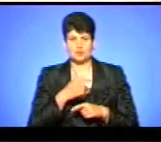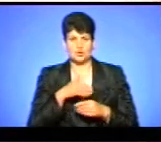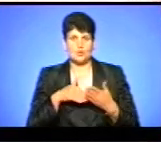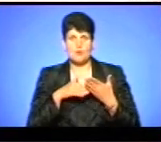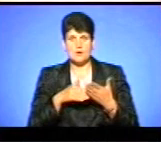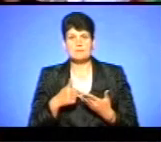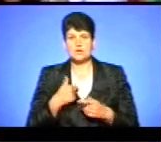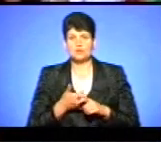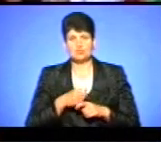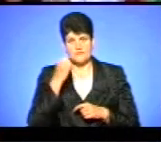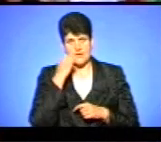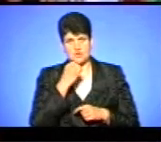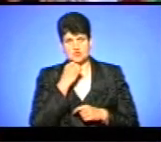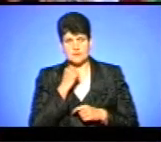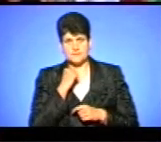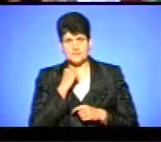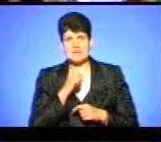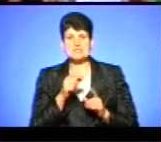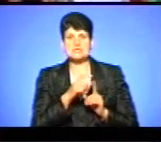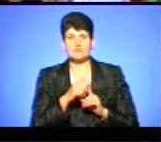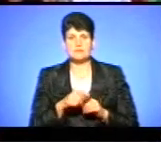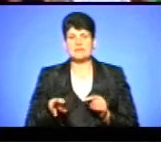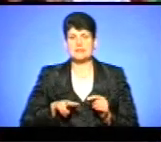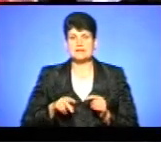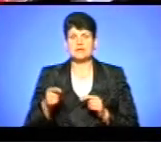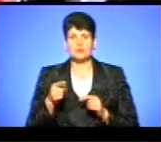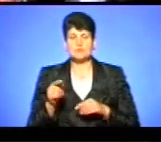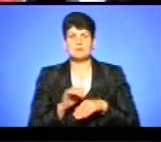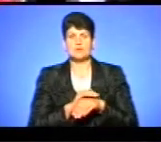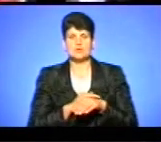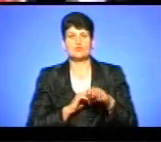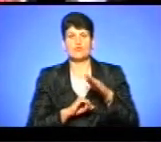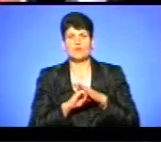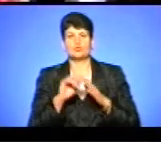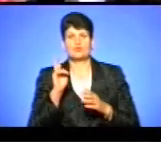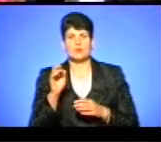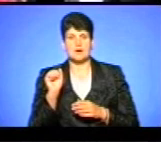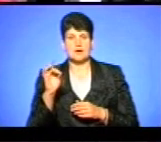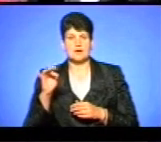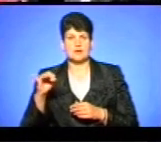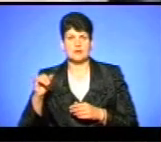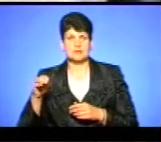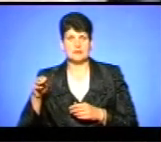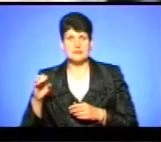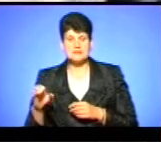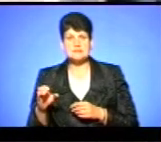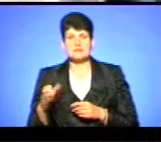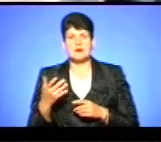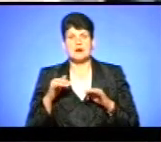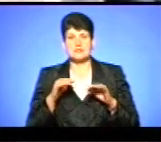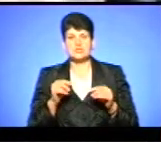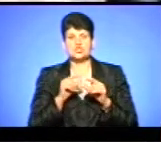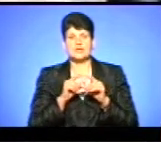допомагають. Ми дуже їм вдячні. За словами директора Тернопільського благодійного фонду «Карітас» отця Андрія Марчука, акція